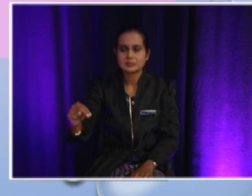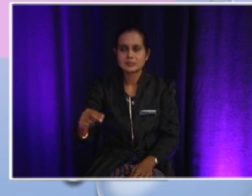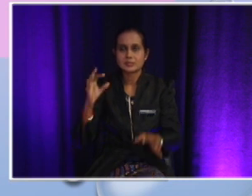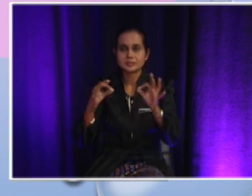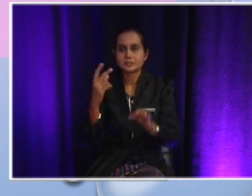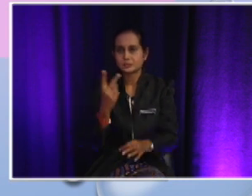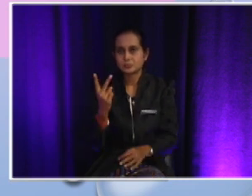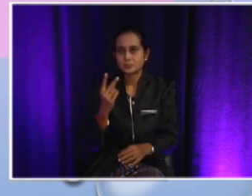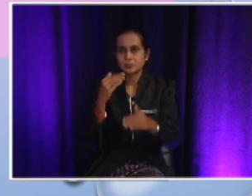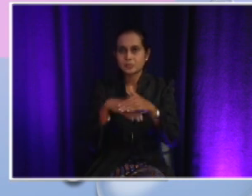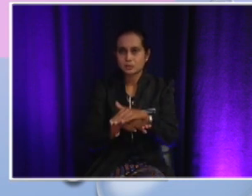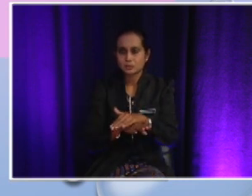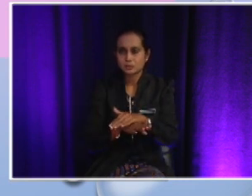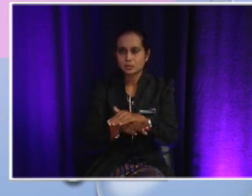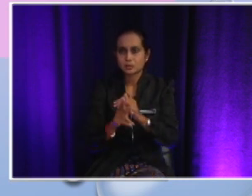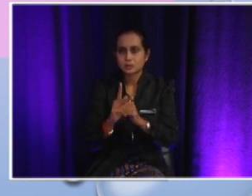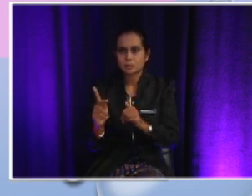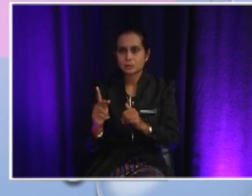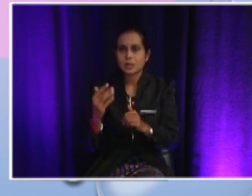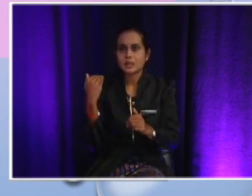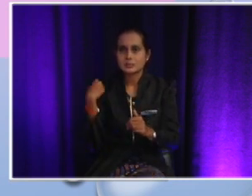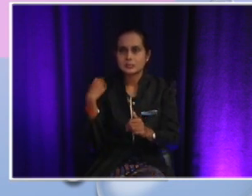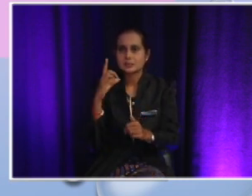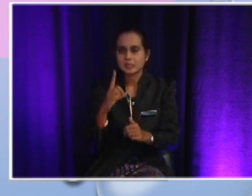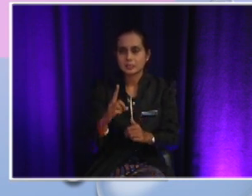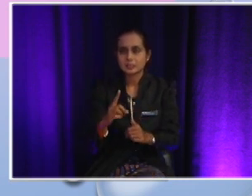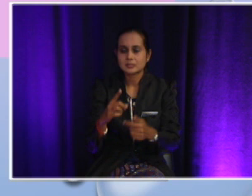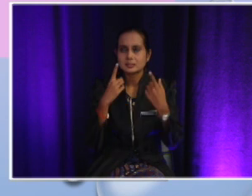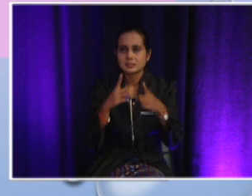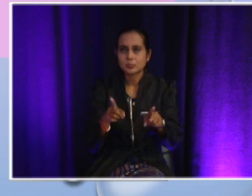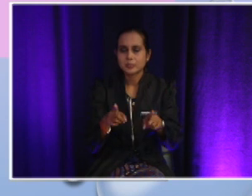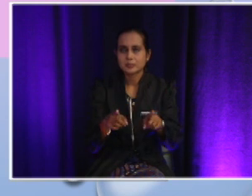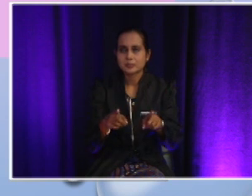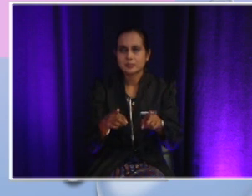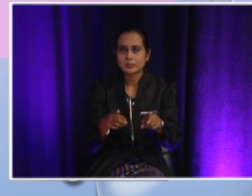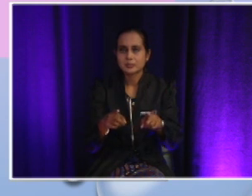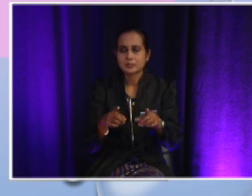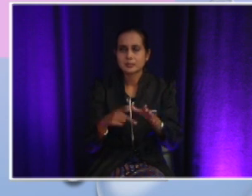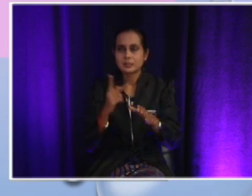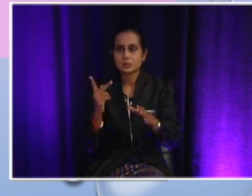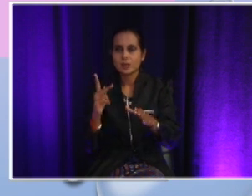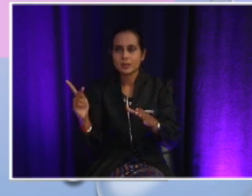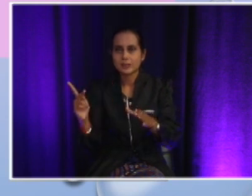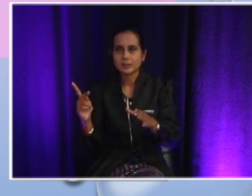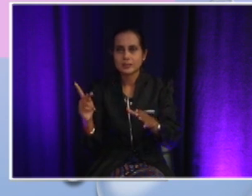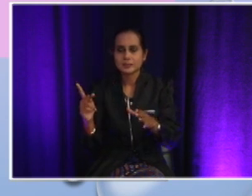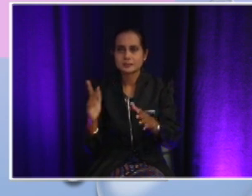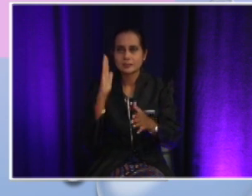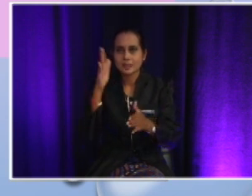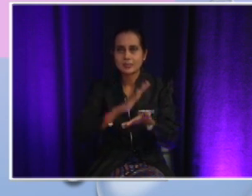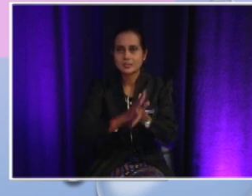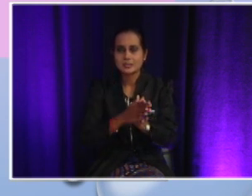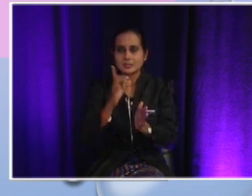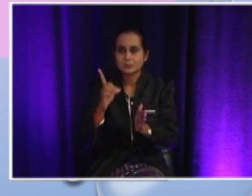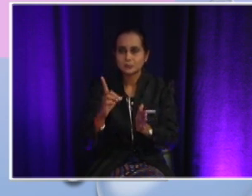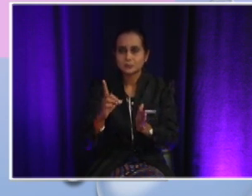dua-dua masukan adalah satu, okey, jawapan akan keluaran yang kita dapat akan jadi satu. So